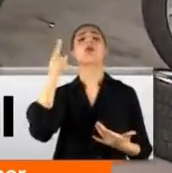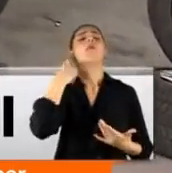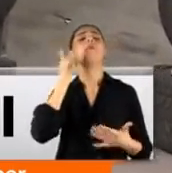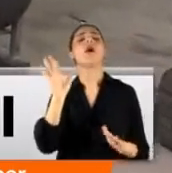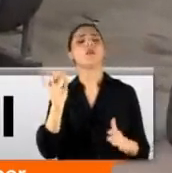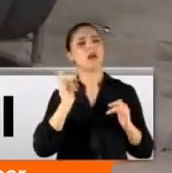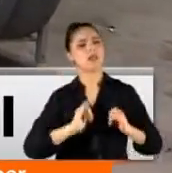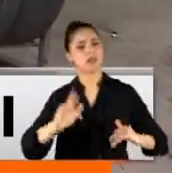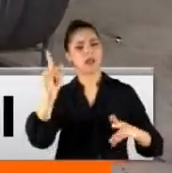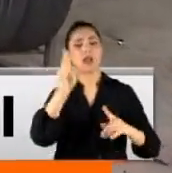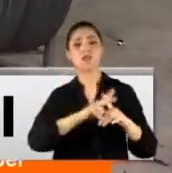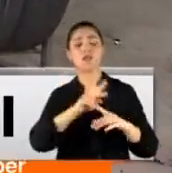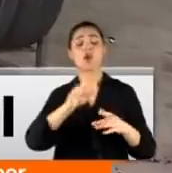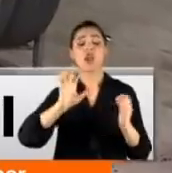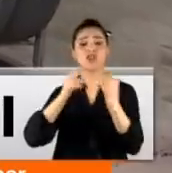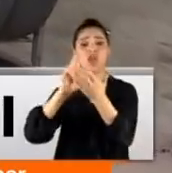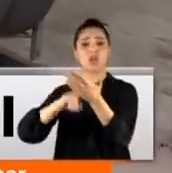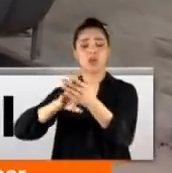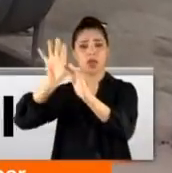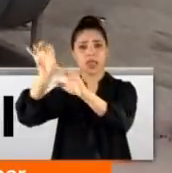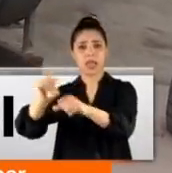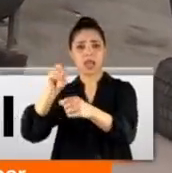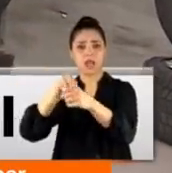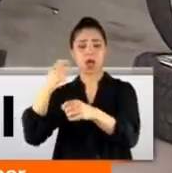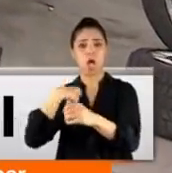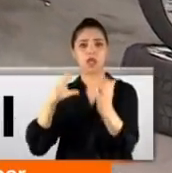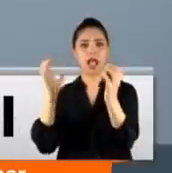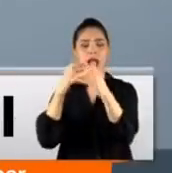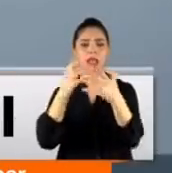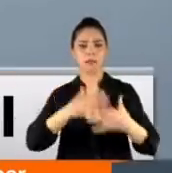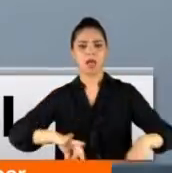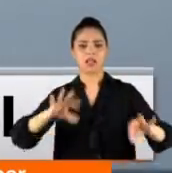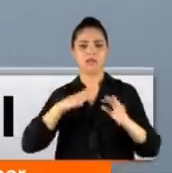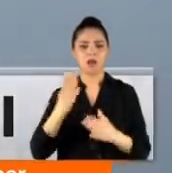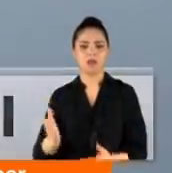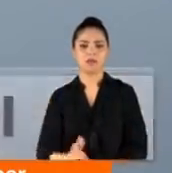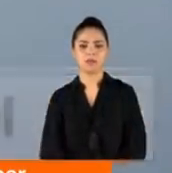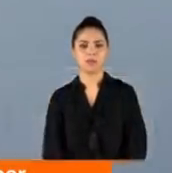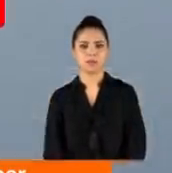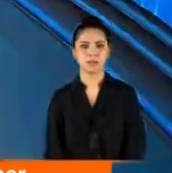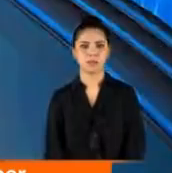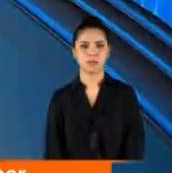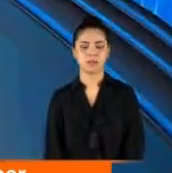değil. İşte polis bu çete üyesini yakalamak için özel bir ekip kurdu.